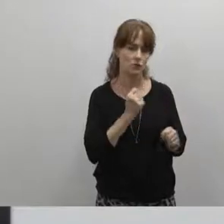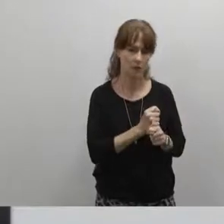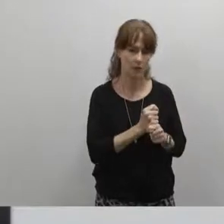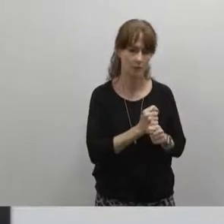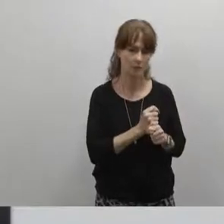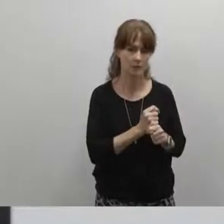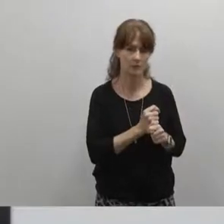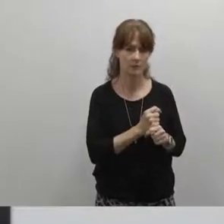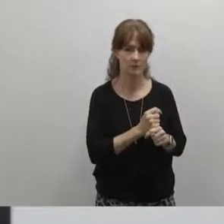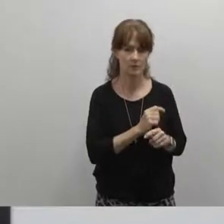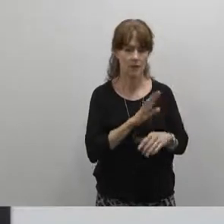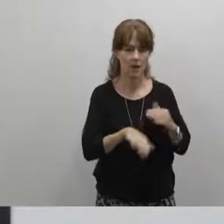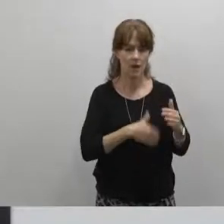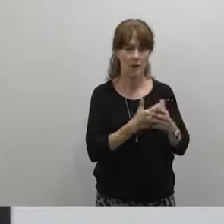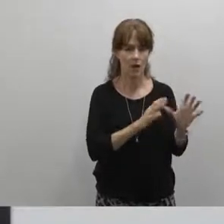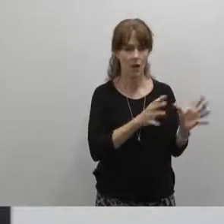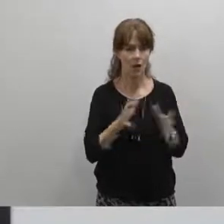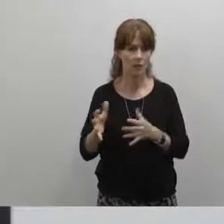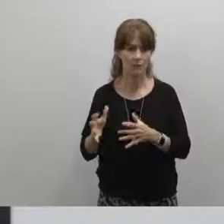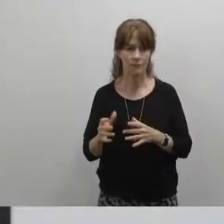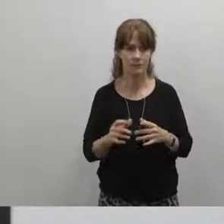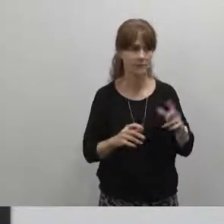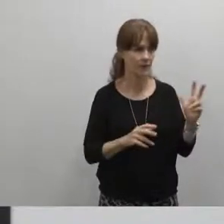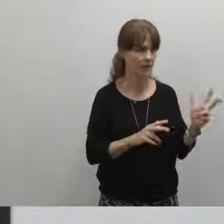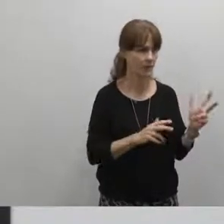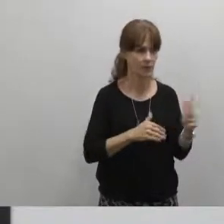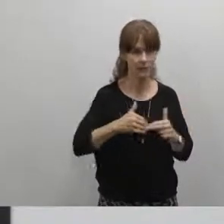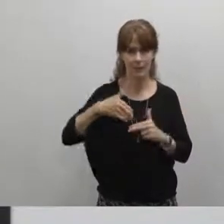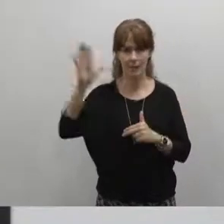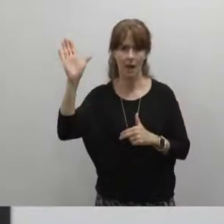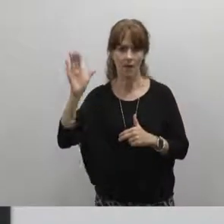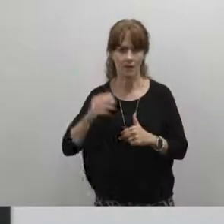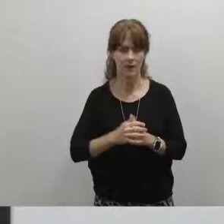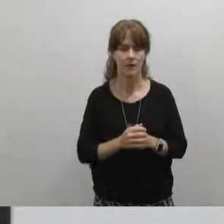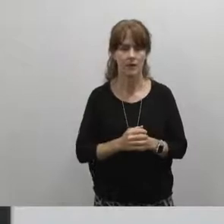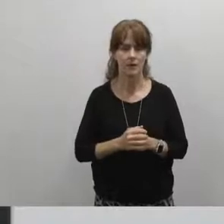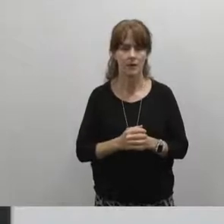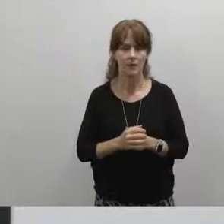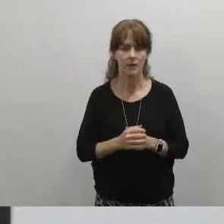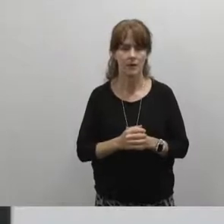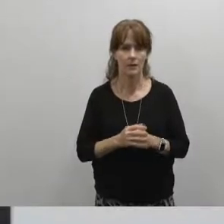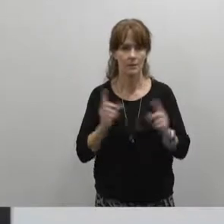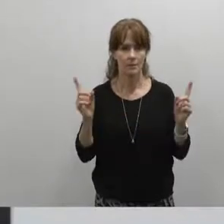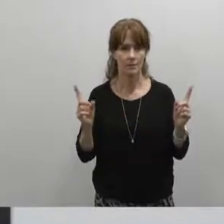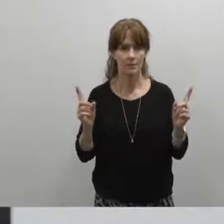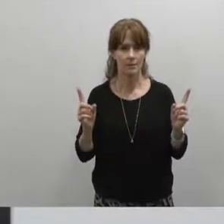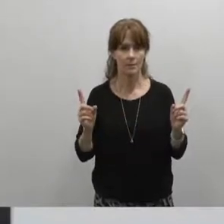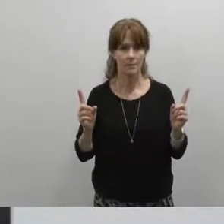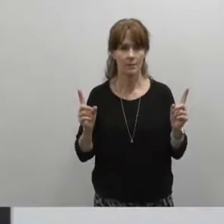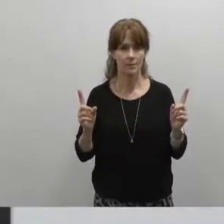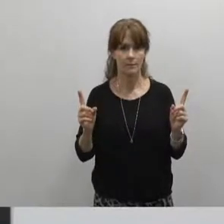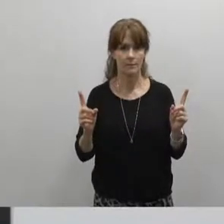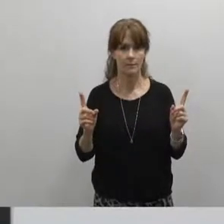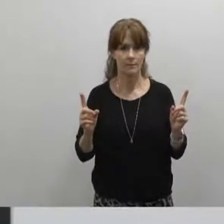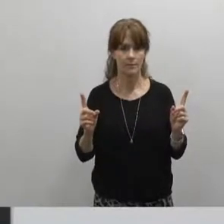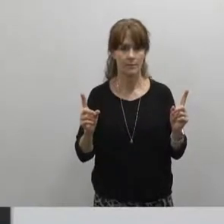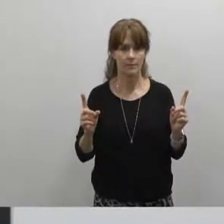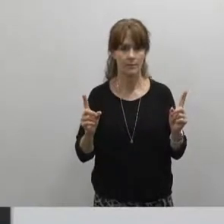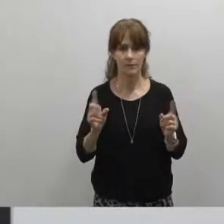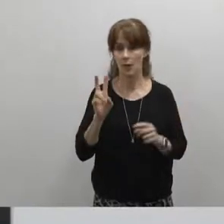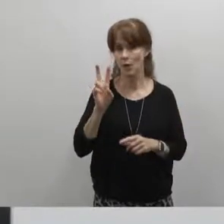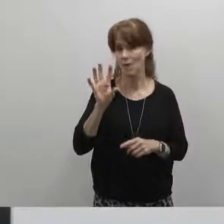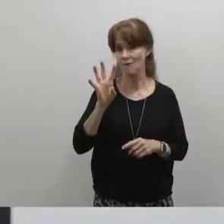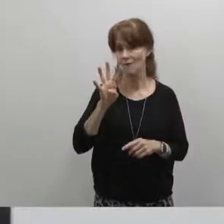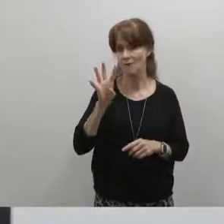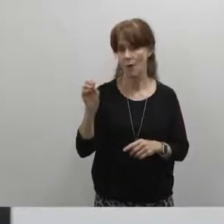làn trạc nâng cứ thà cái chênh bì ca pra kì xin ní với nâng cứ thà về miền trâm tay mà bọn bì rồi cường tê nâng nông xa